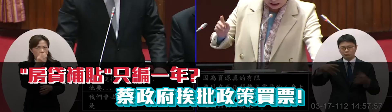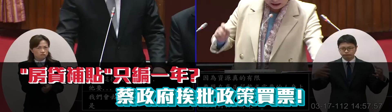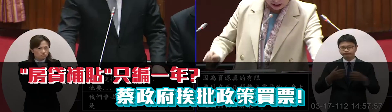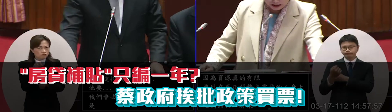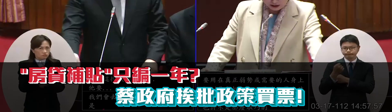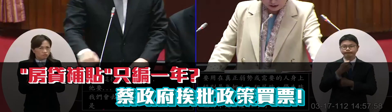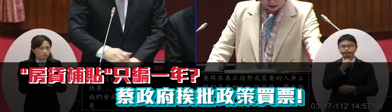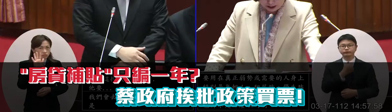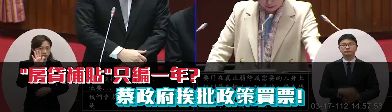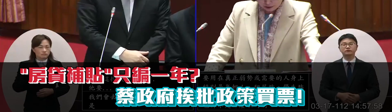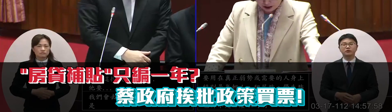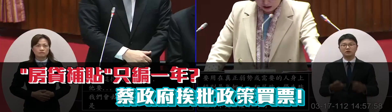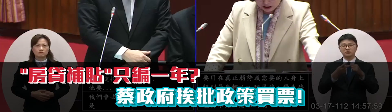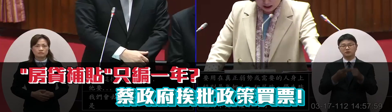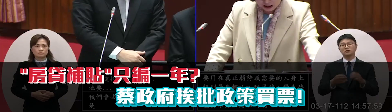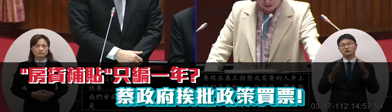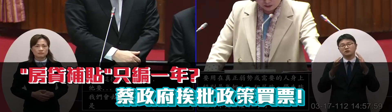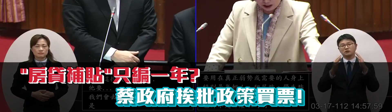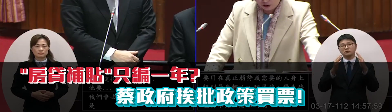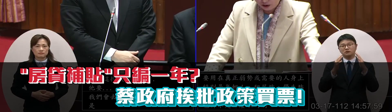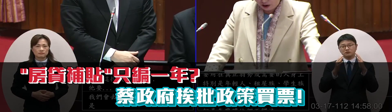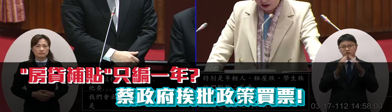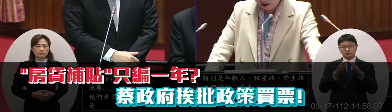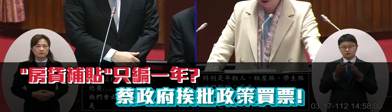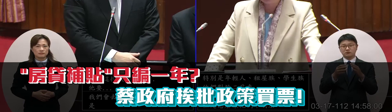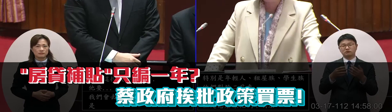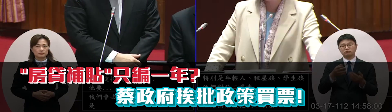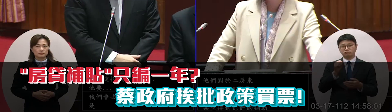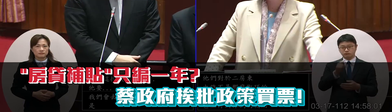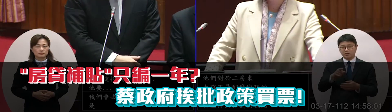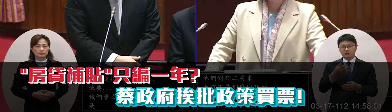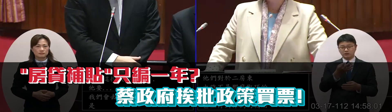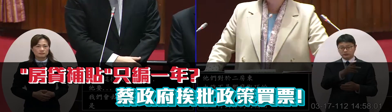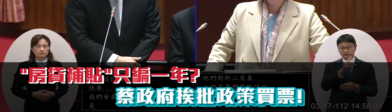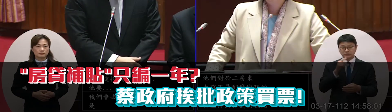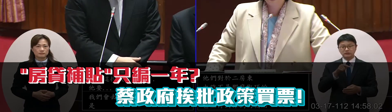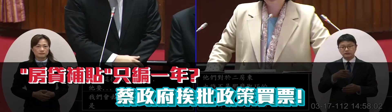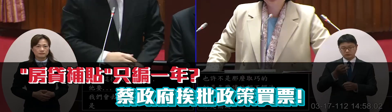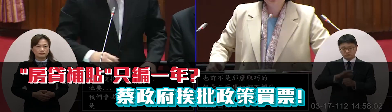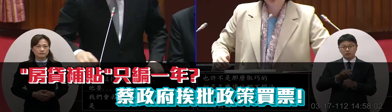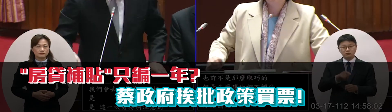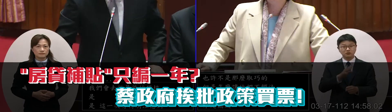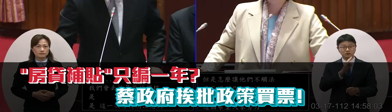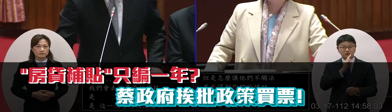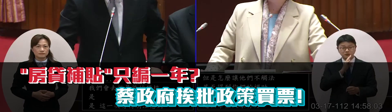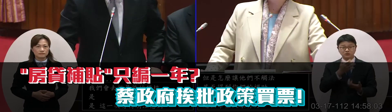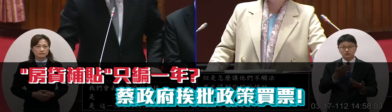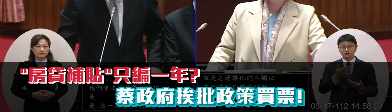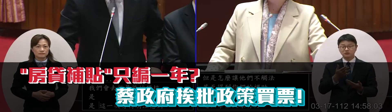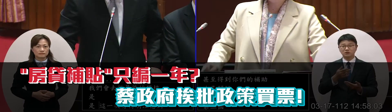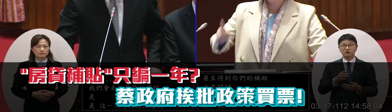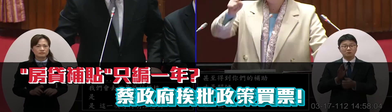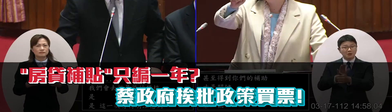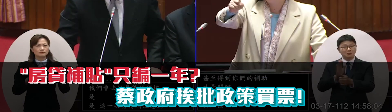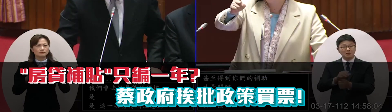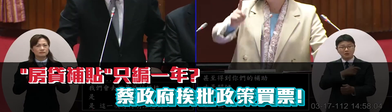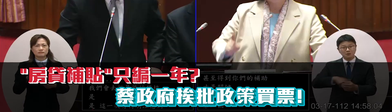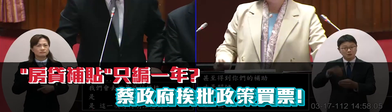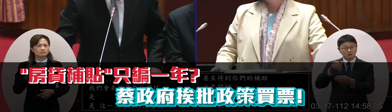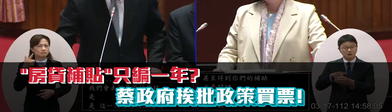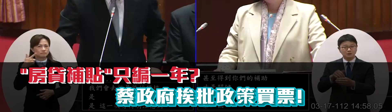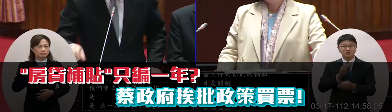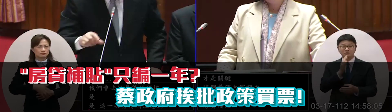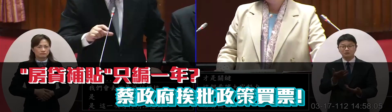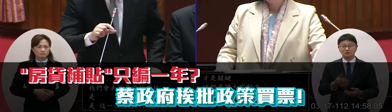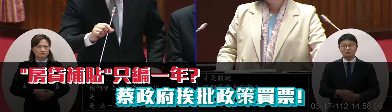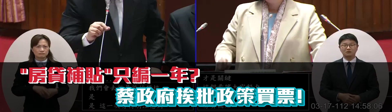努力。那第二个是房贷补贴哈，这个也是部长我说哦，这是不是算买票政策？院长，您觉得这是不是买票？ 不是啦， 而且是买一年 完全